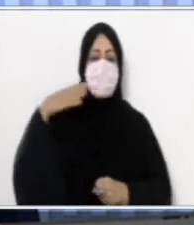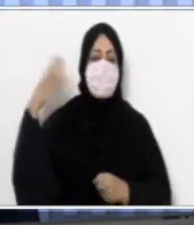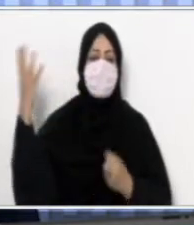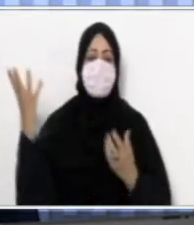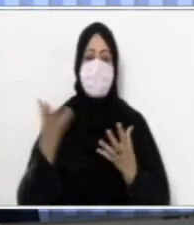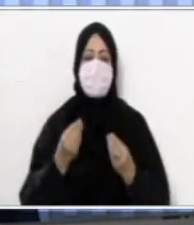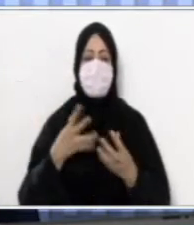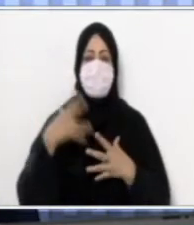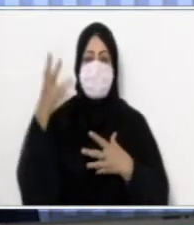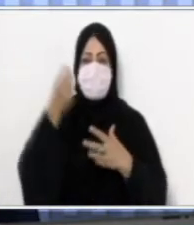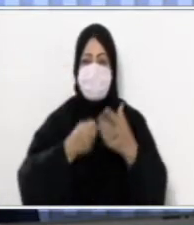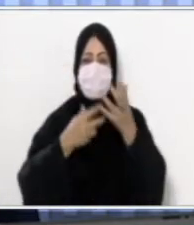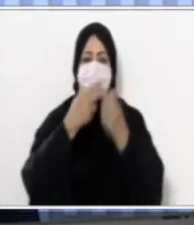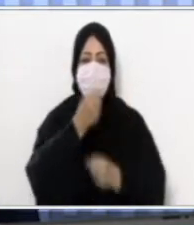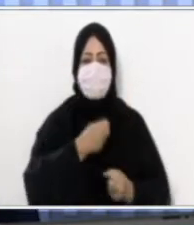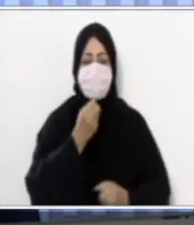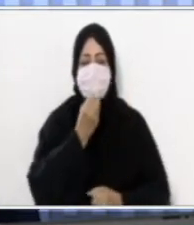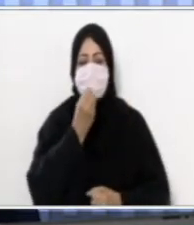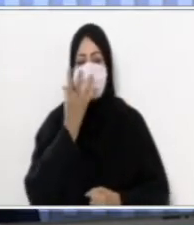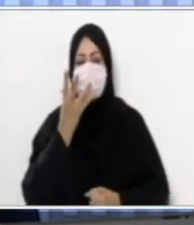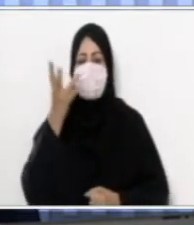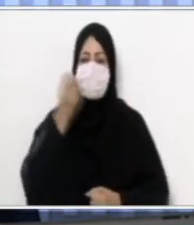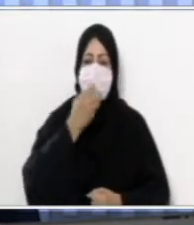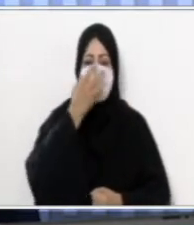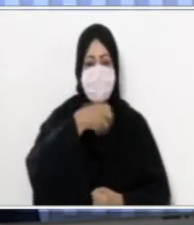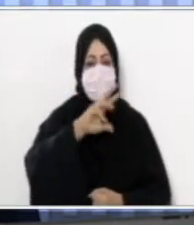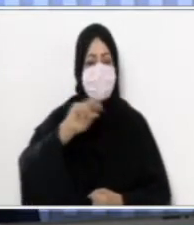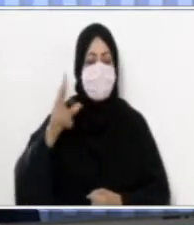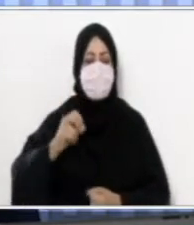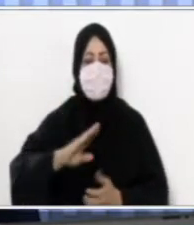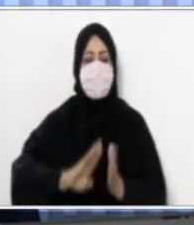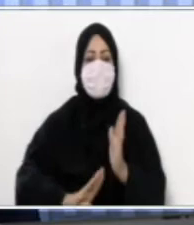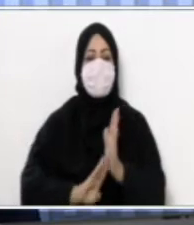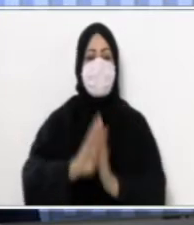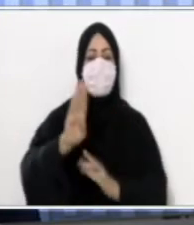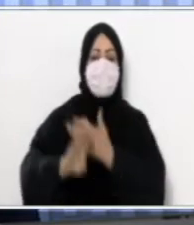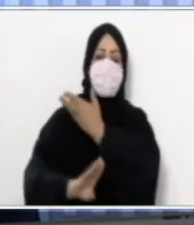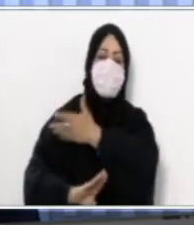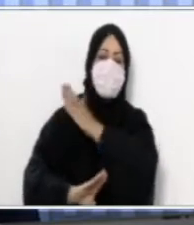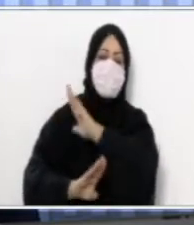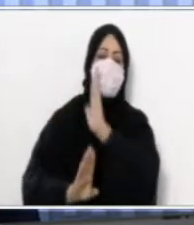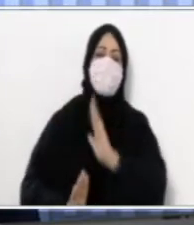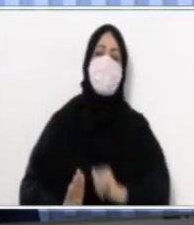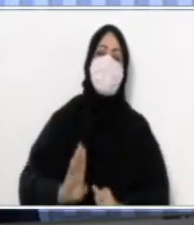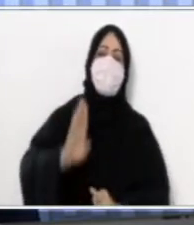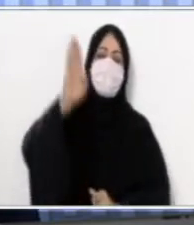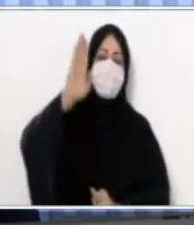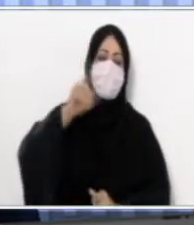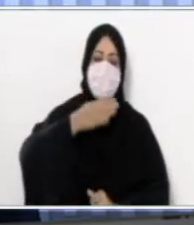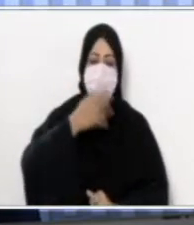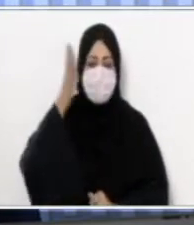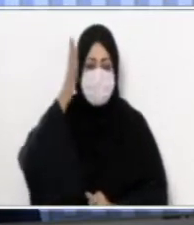والرفعة. الله سبحانه شرع العبادات وشرع مواسم تعظم